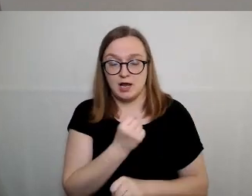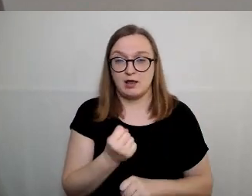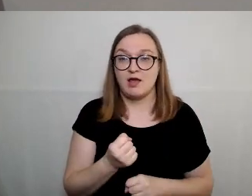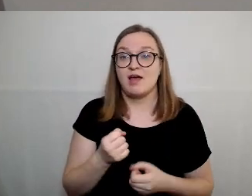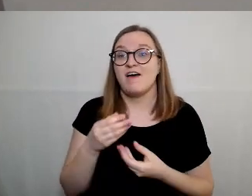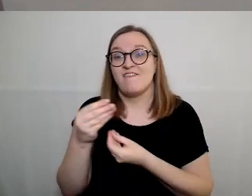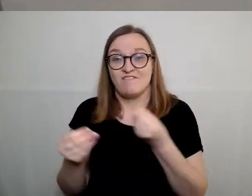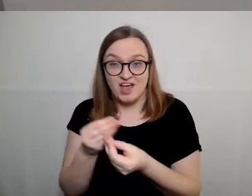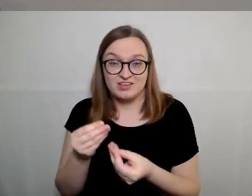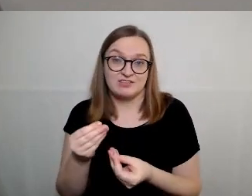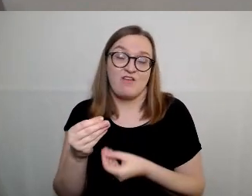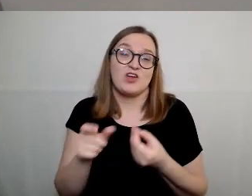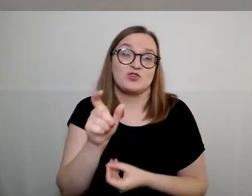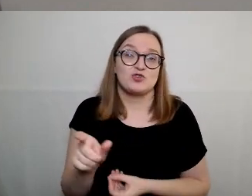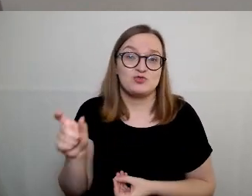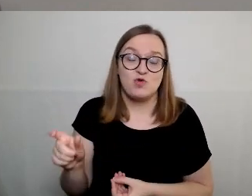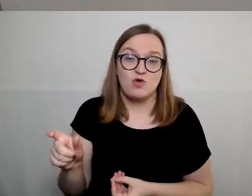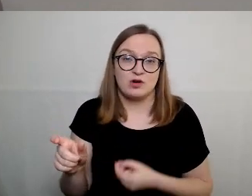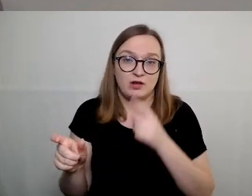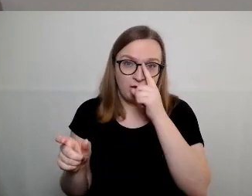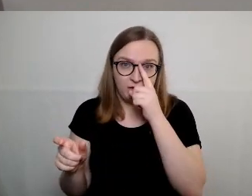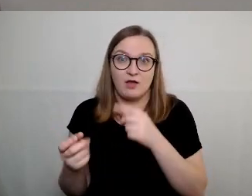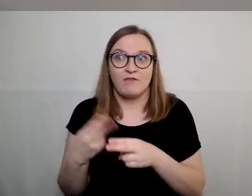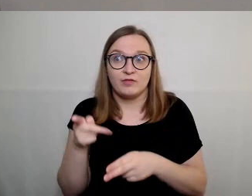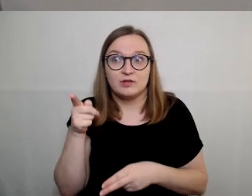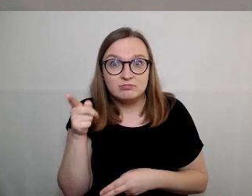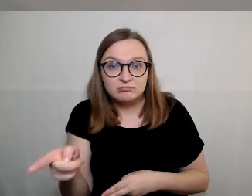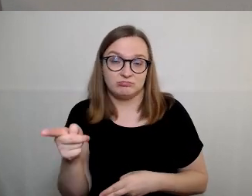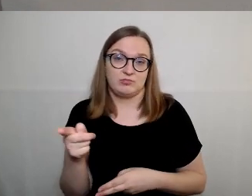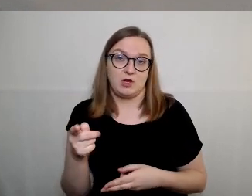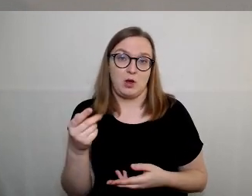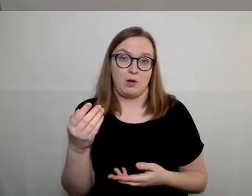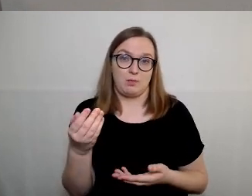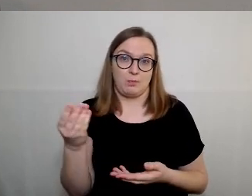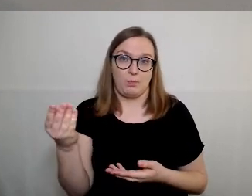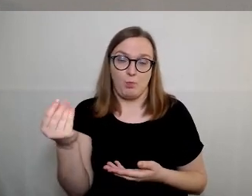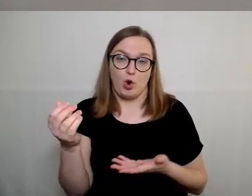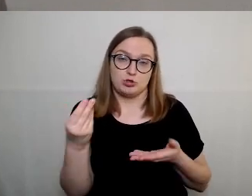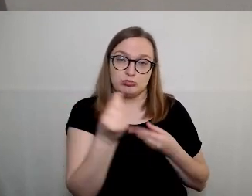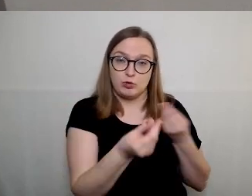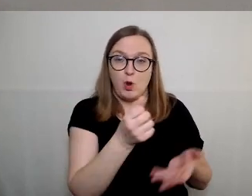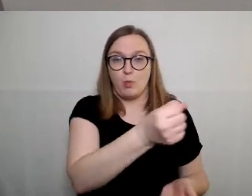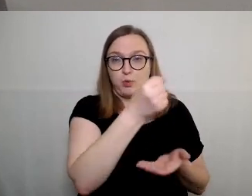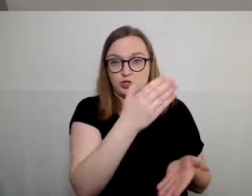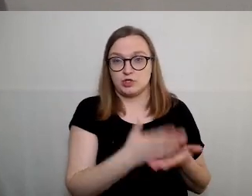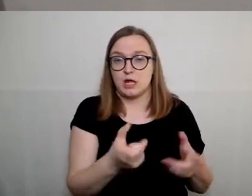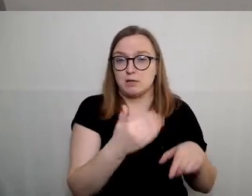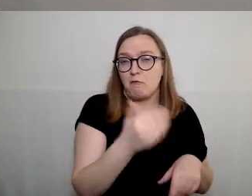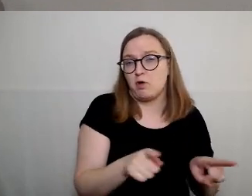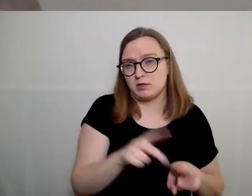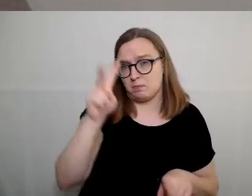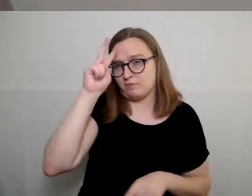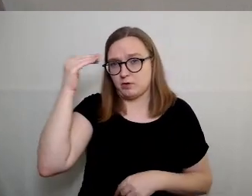yra sudaro didžią dalį biudžeto, sakykime, suneša nemažai mokesčių tiek į savivaldybių, tiek į valstybės biudžetus. Ir iš